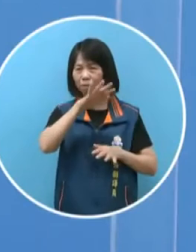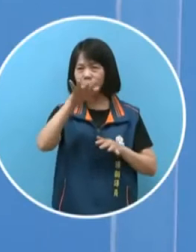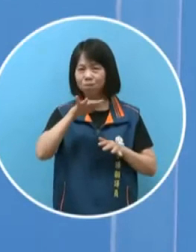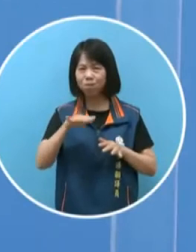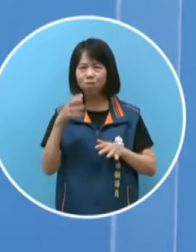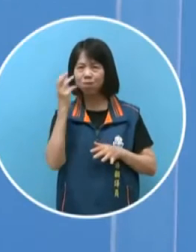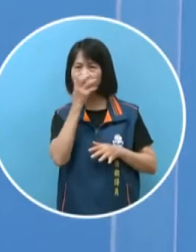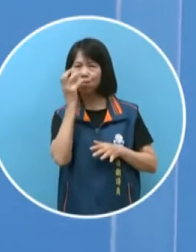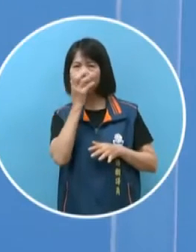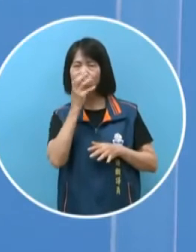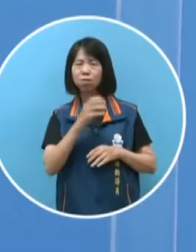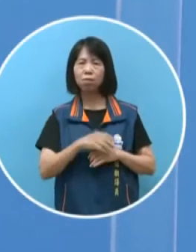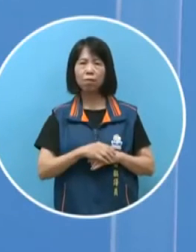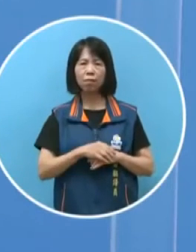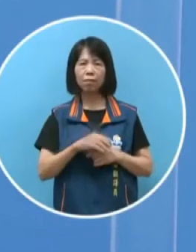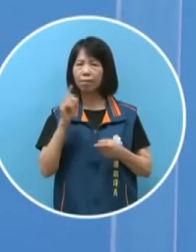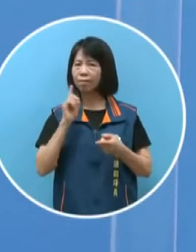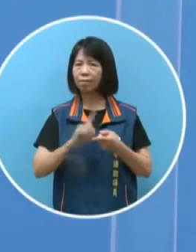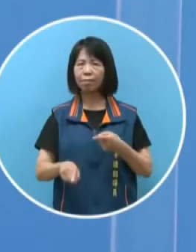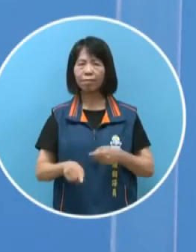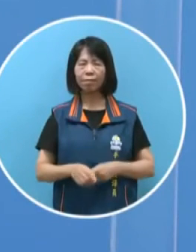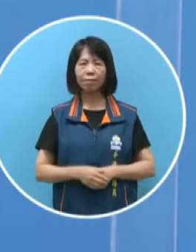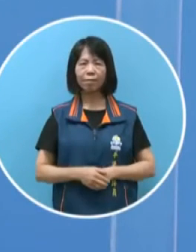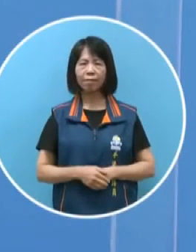文章来调侃。